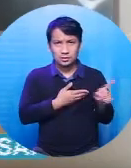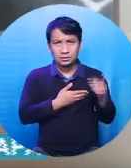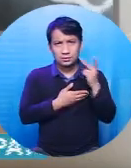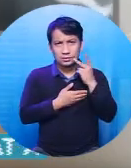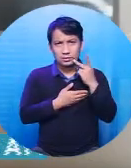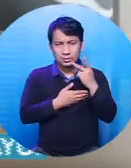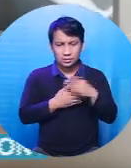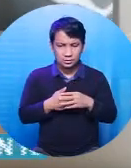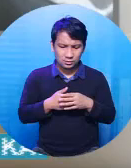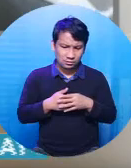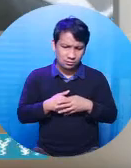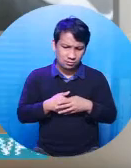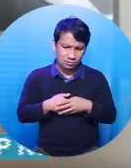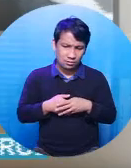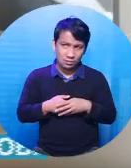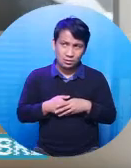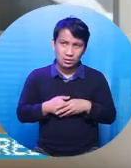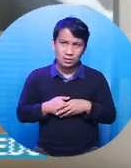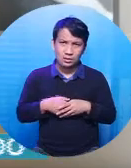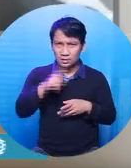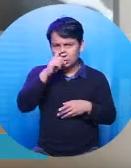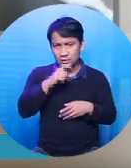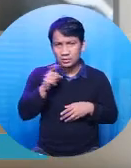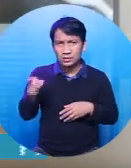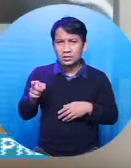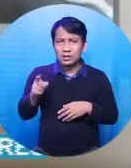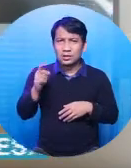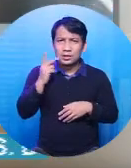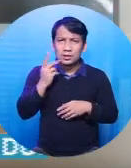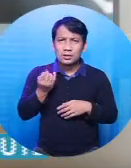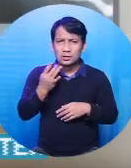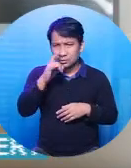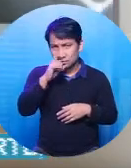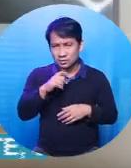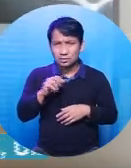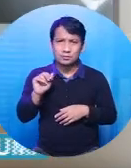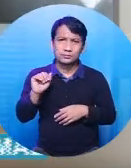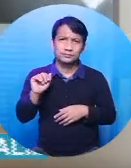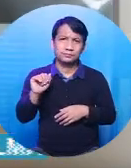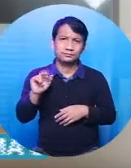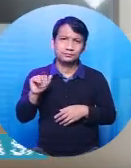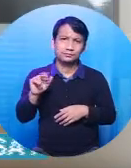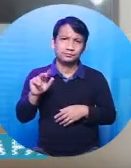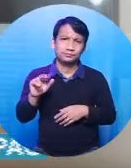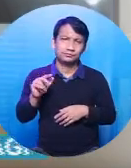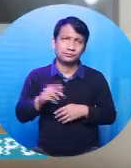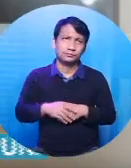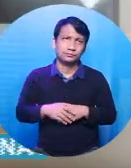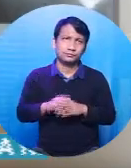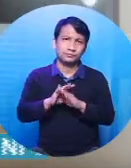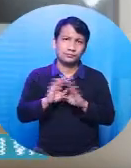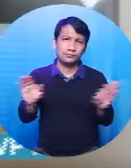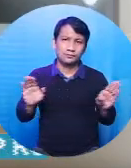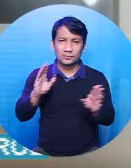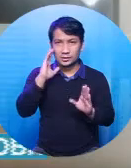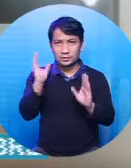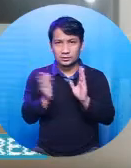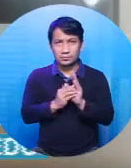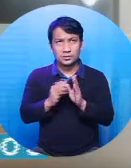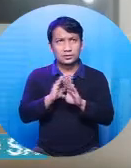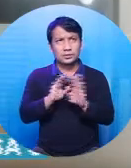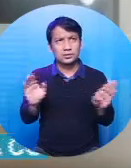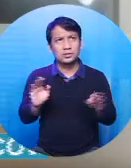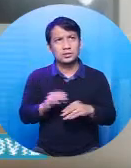Kayla? Nandiyan yung bata. Ilang taon po ito si Kayla, ma'am? 13 years old po, sir. Okay, huwag natin pakita yung